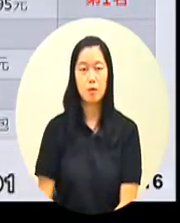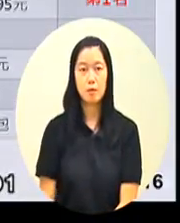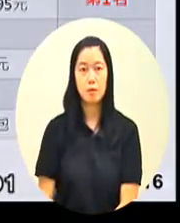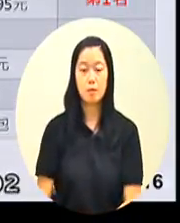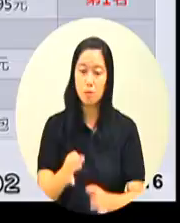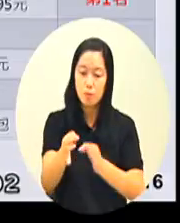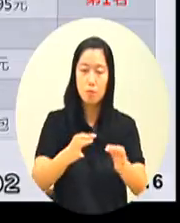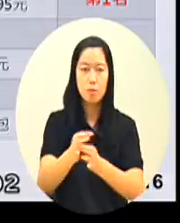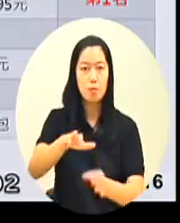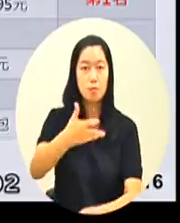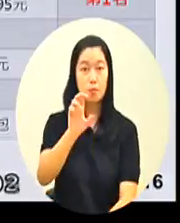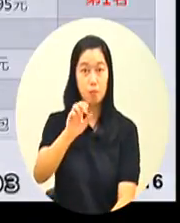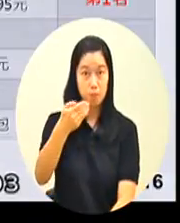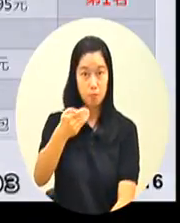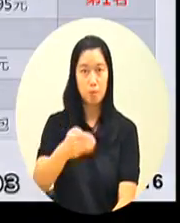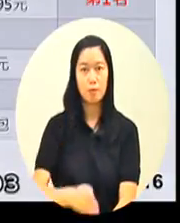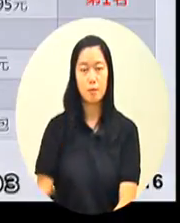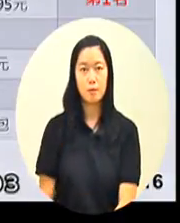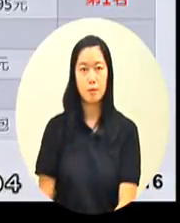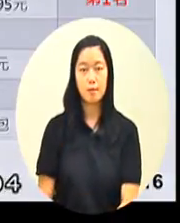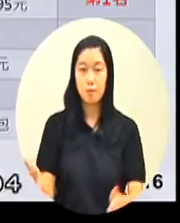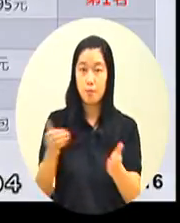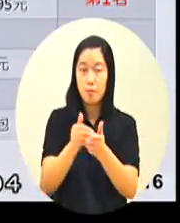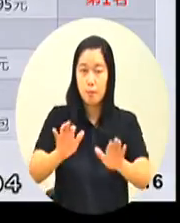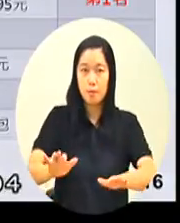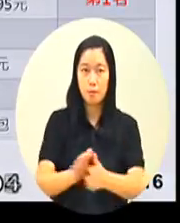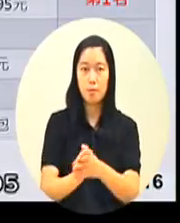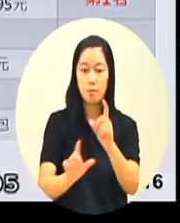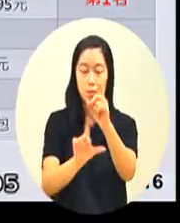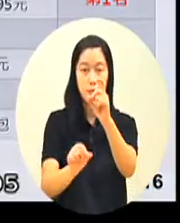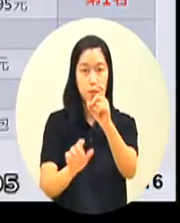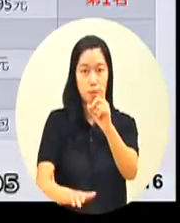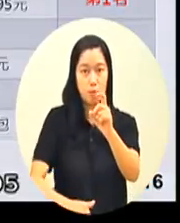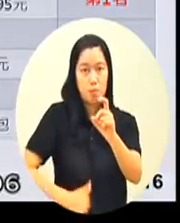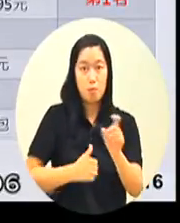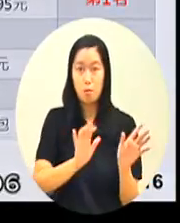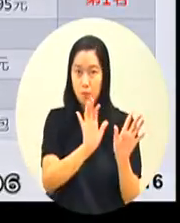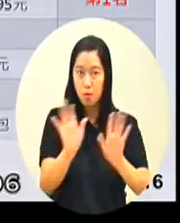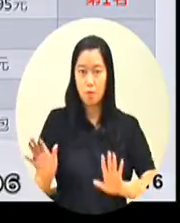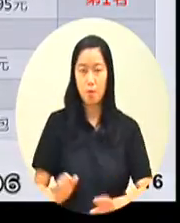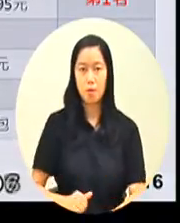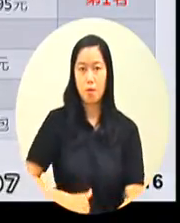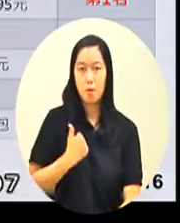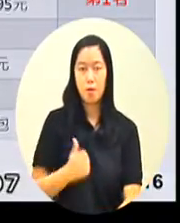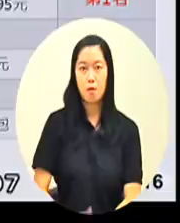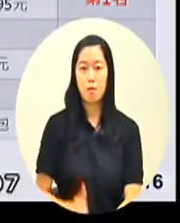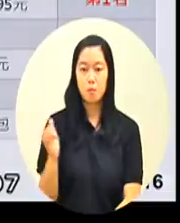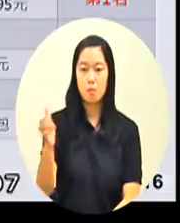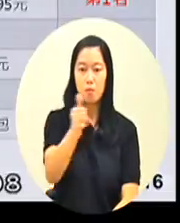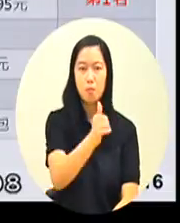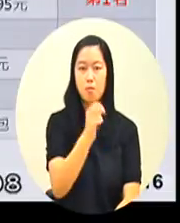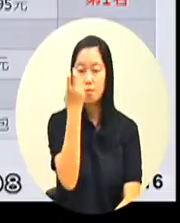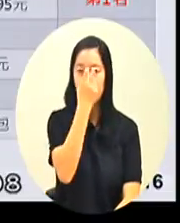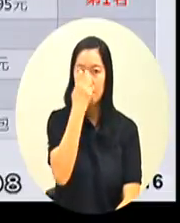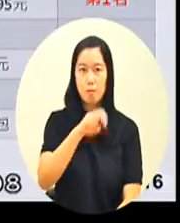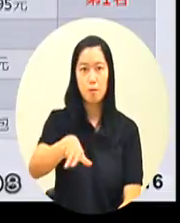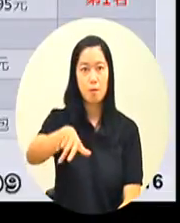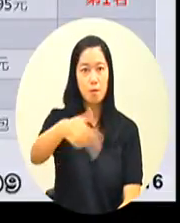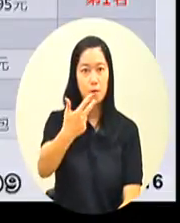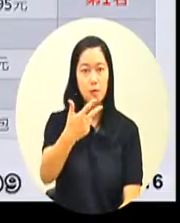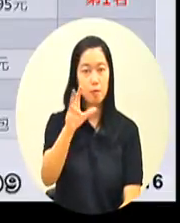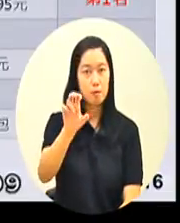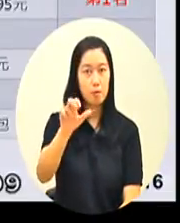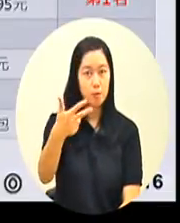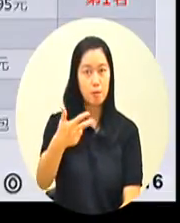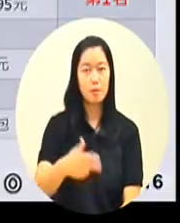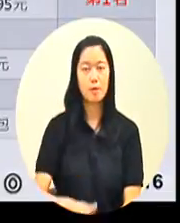有839家。到目前10月的执行情形，我们已经实际抽查稽查了774家。